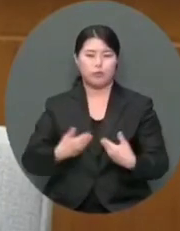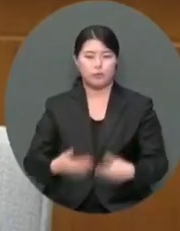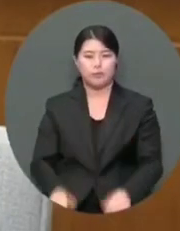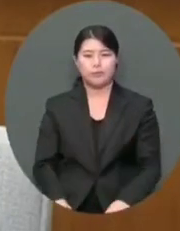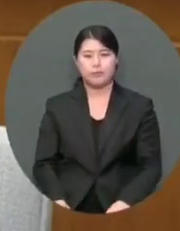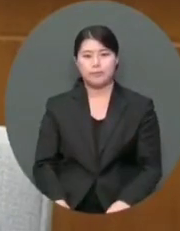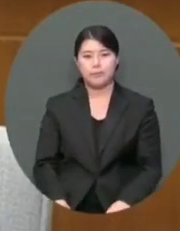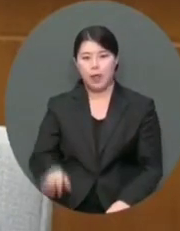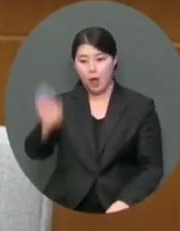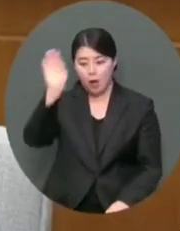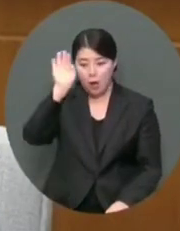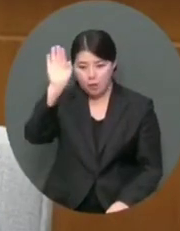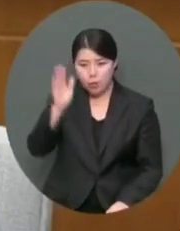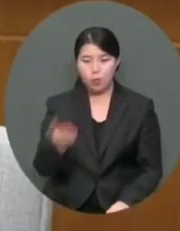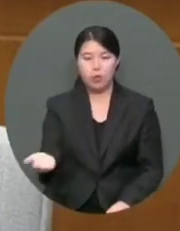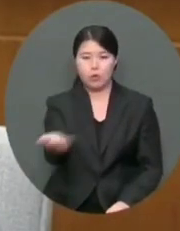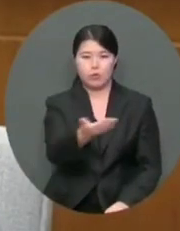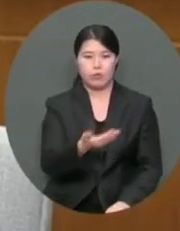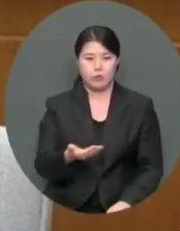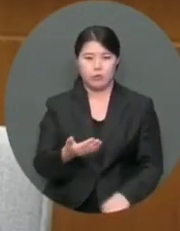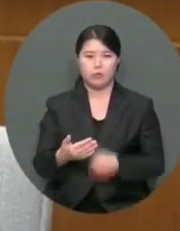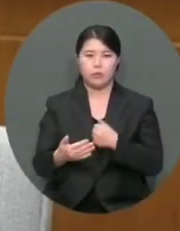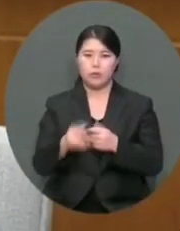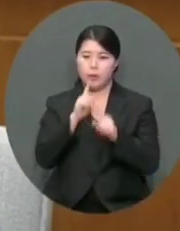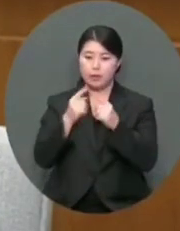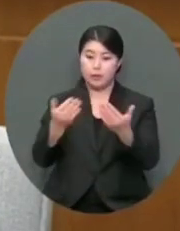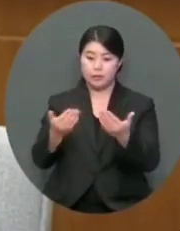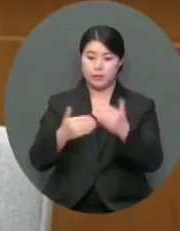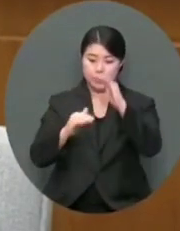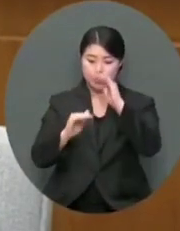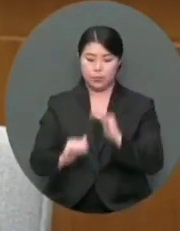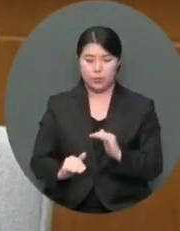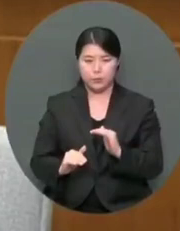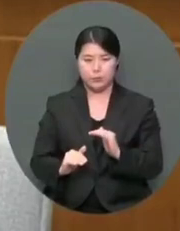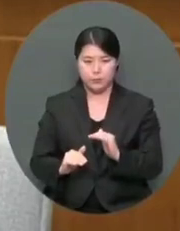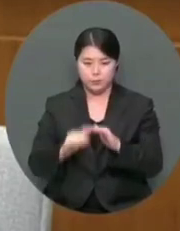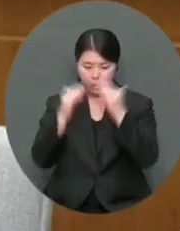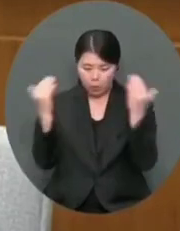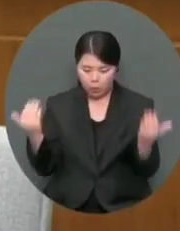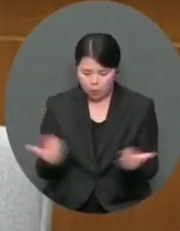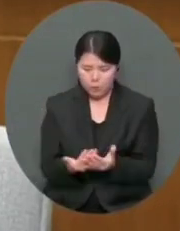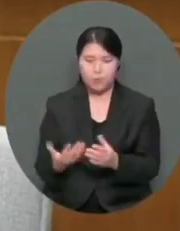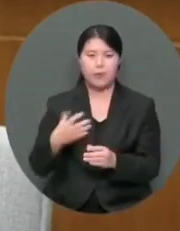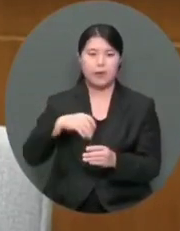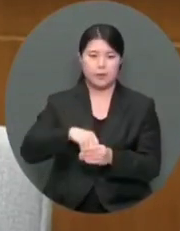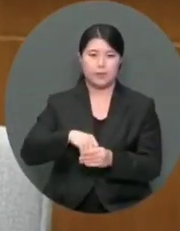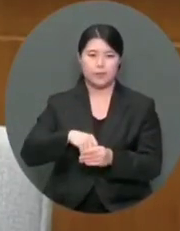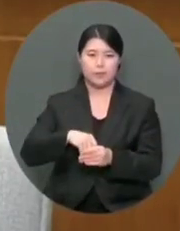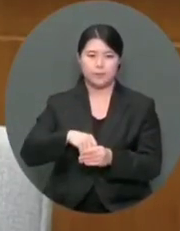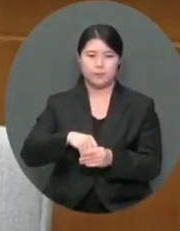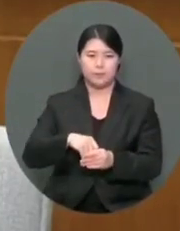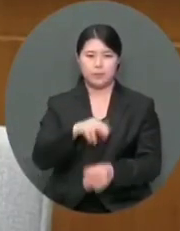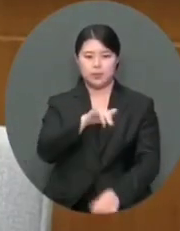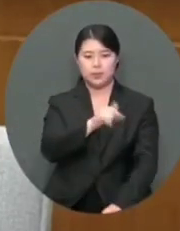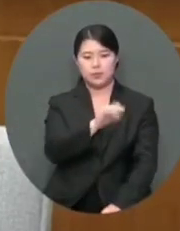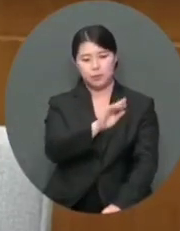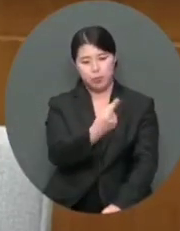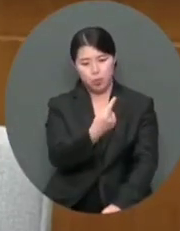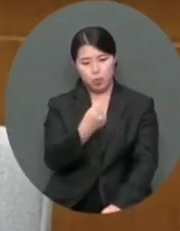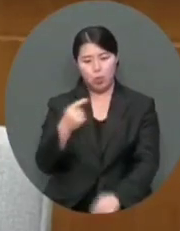앞으로 위원님들께서 말씀해 주신 내용들을 모두 반영하여 진보와 보수를